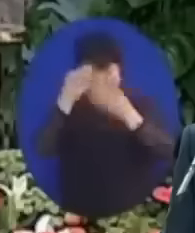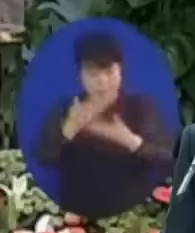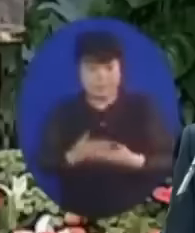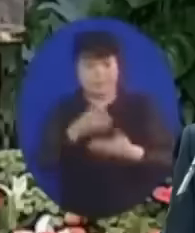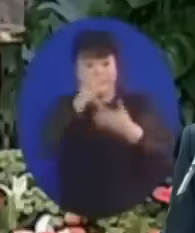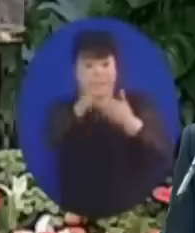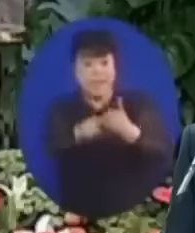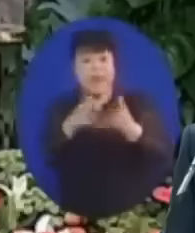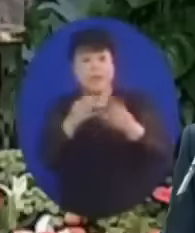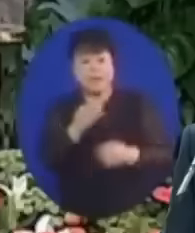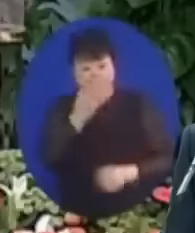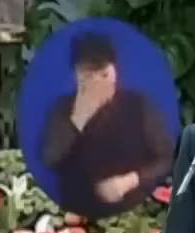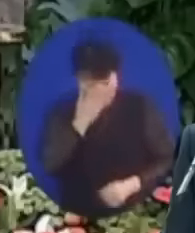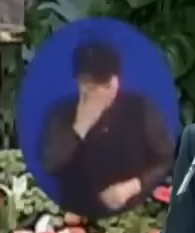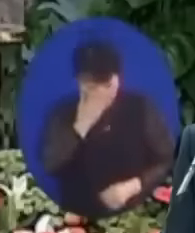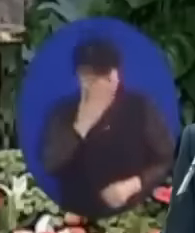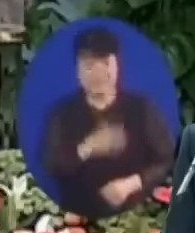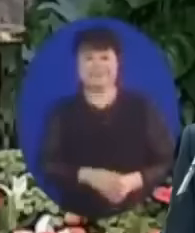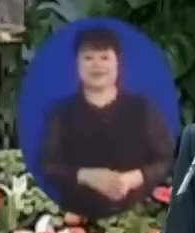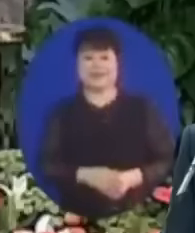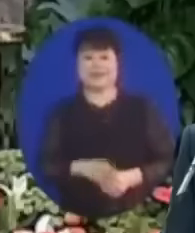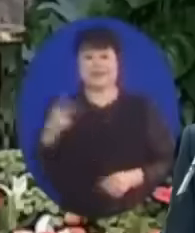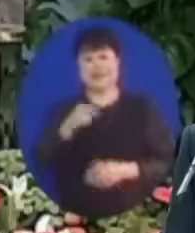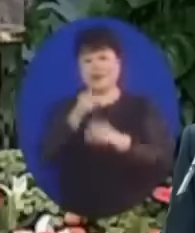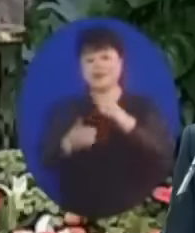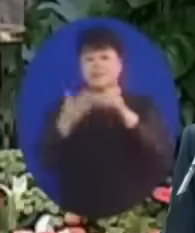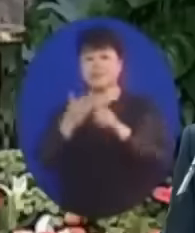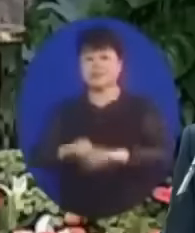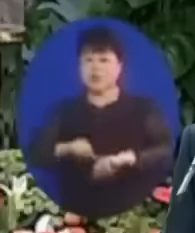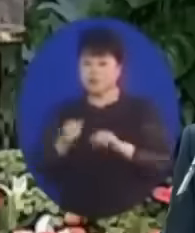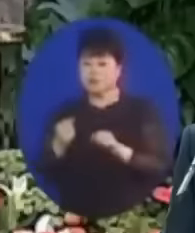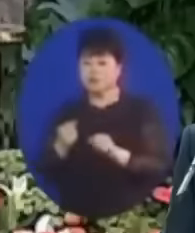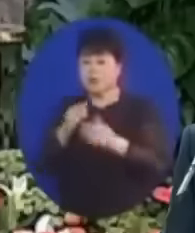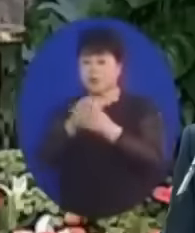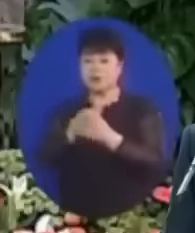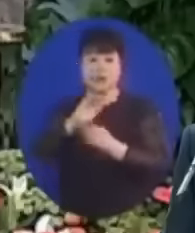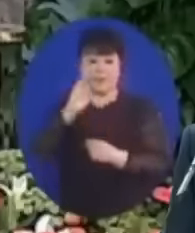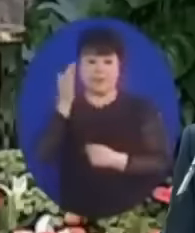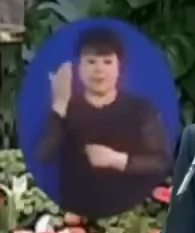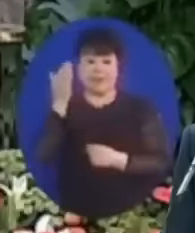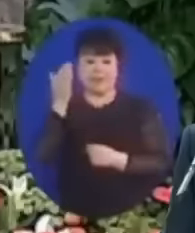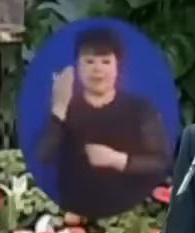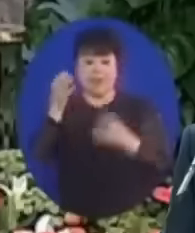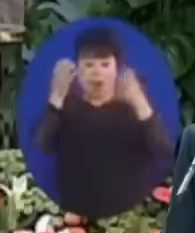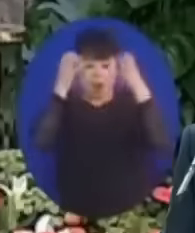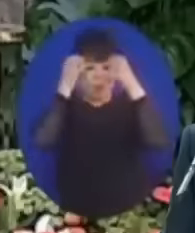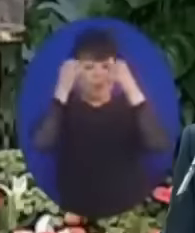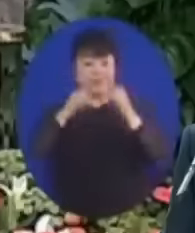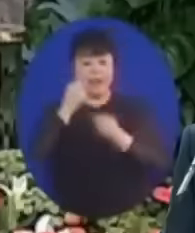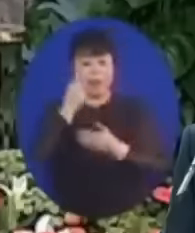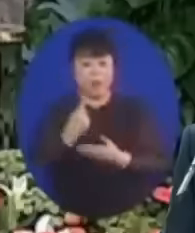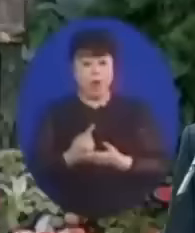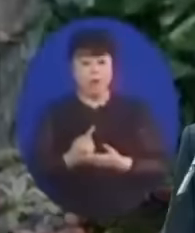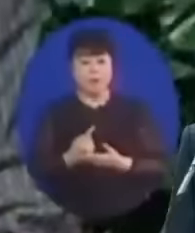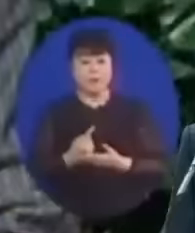받을수록 많이 겸손해지는 것입니다. 또 하나님께 순종하고 더 기도하게 되는 것입니다. 고난이 다가와야